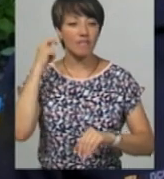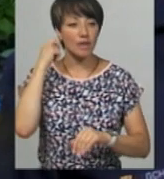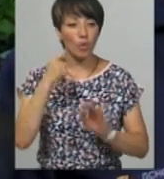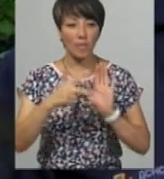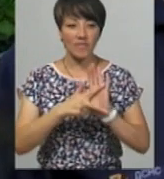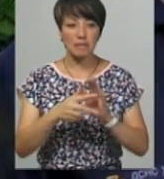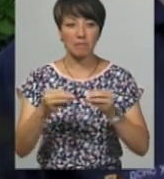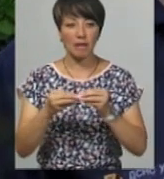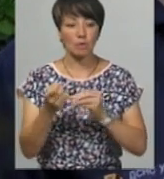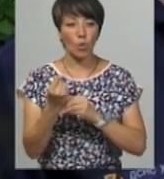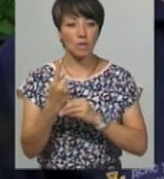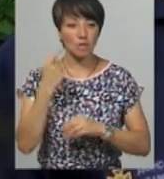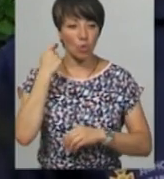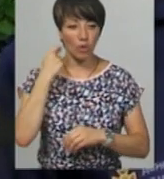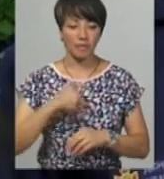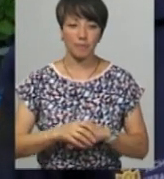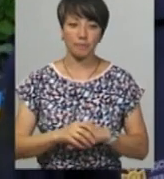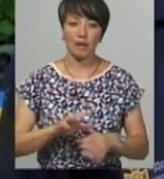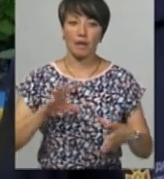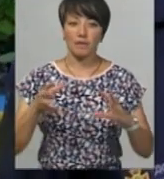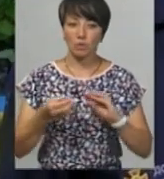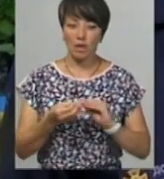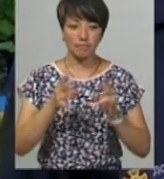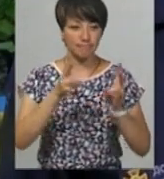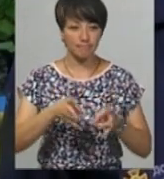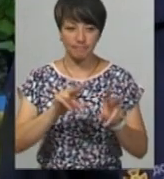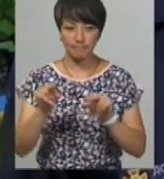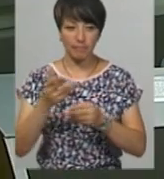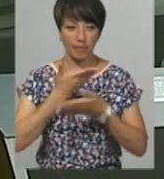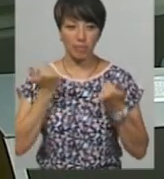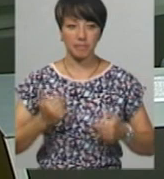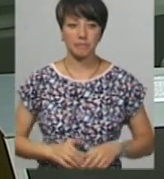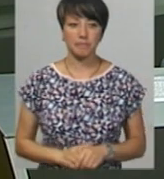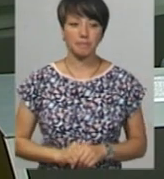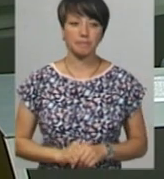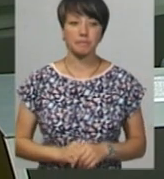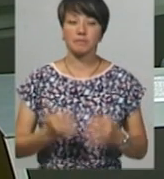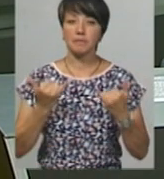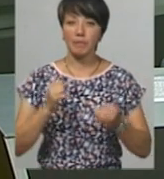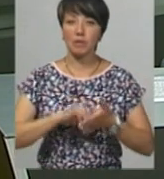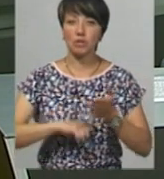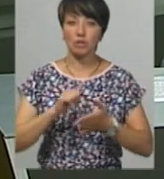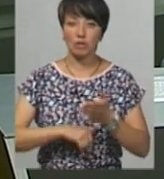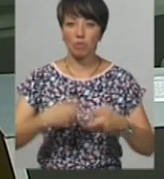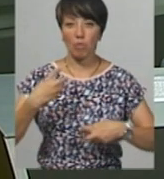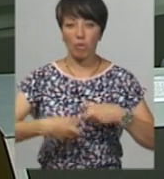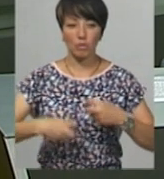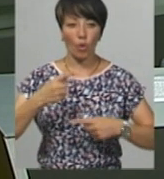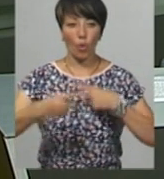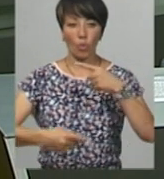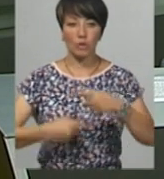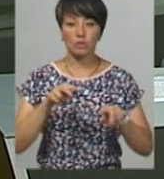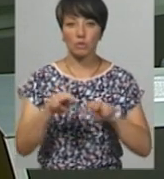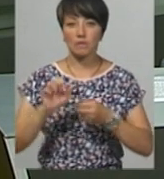8, 10 та 11 років. Внаслідок події ніхто не постраждав. Наразі причина несправності колеса огляду